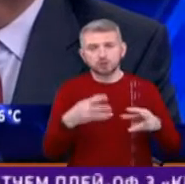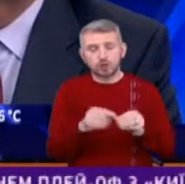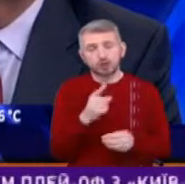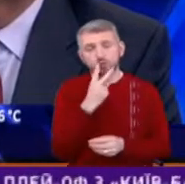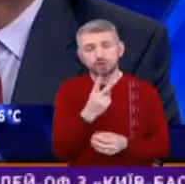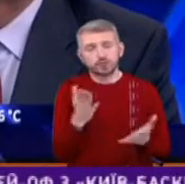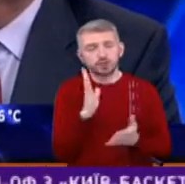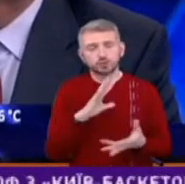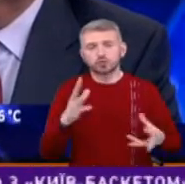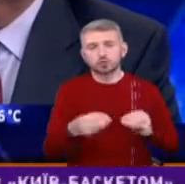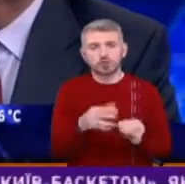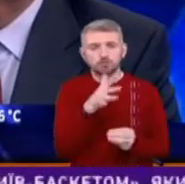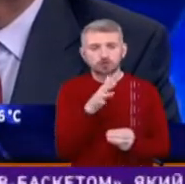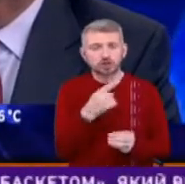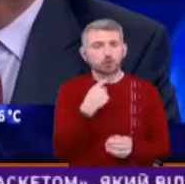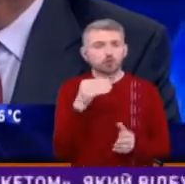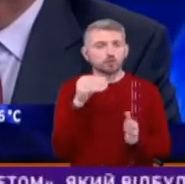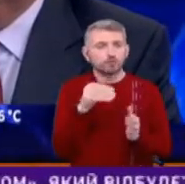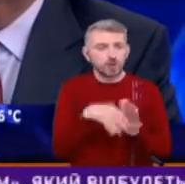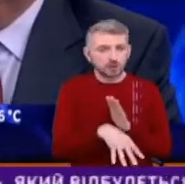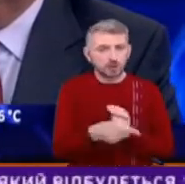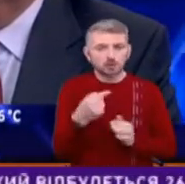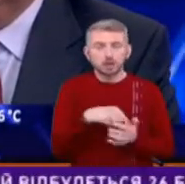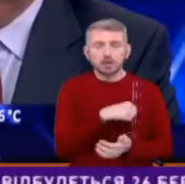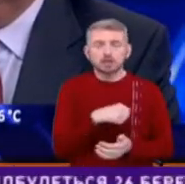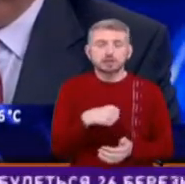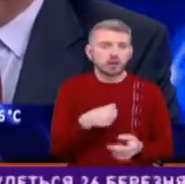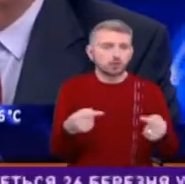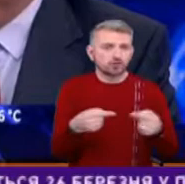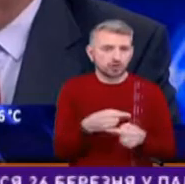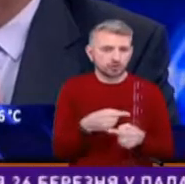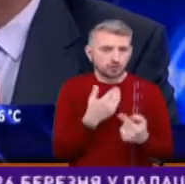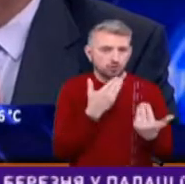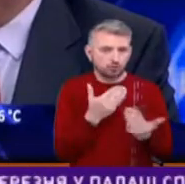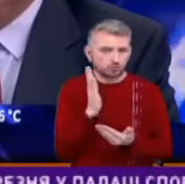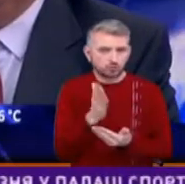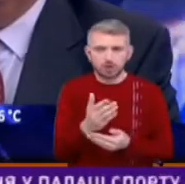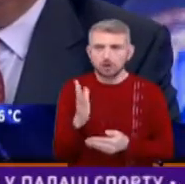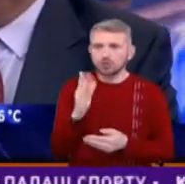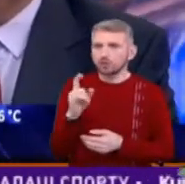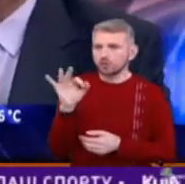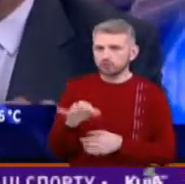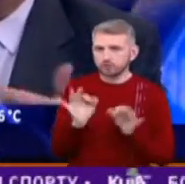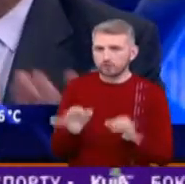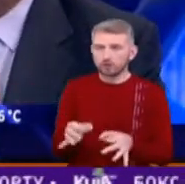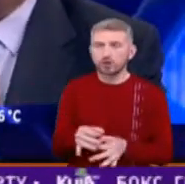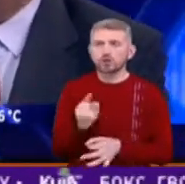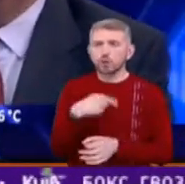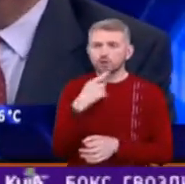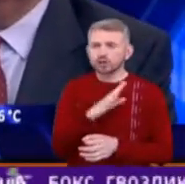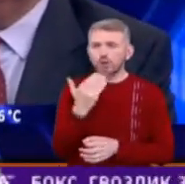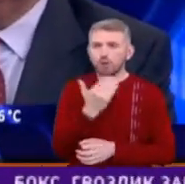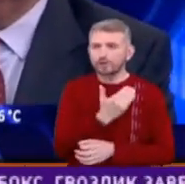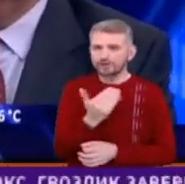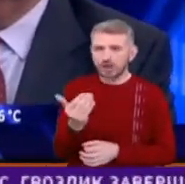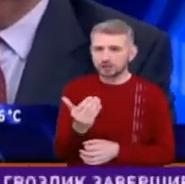подивимося, які будуть результати під час голосування, тому що це найточніша соціологія буде. Ну, це буде 100%, але ви говорите, що це ще не останній